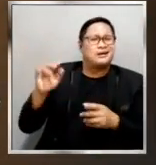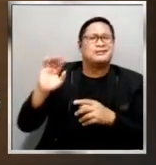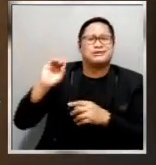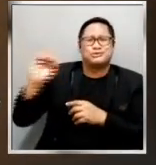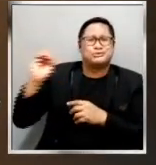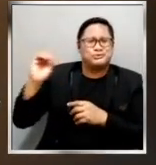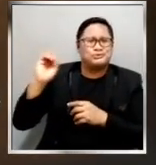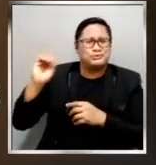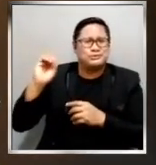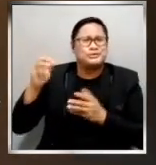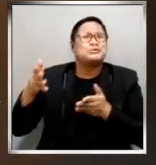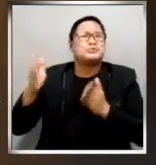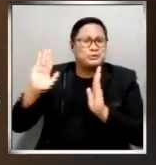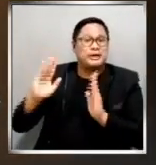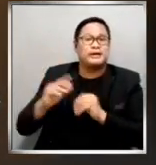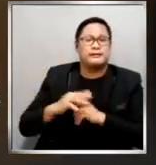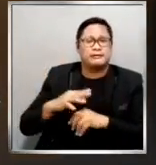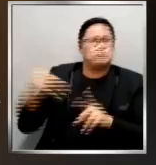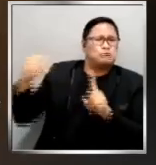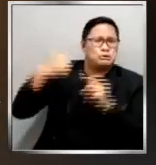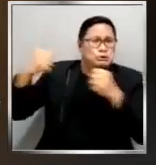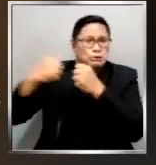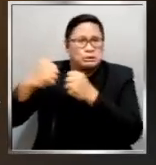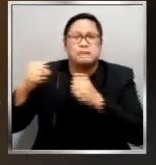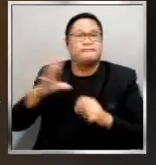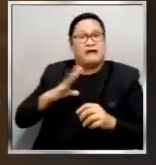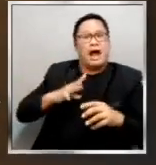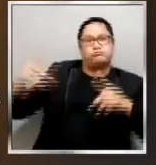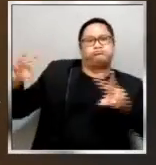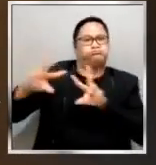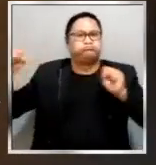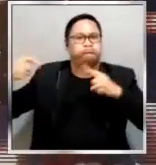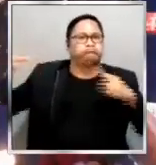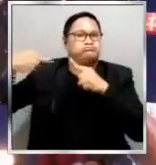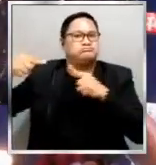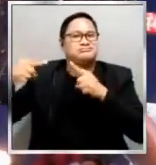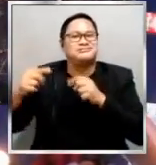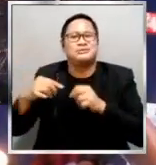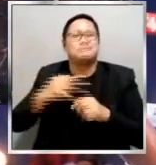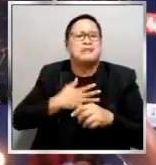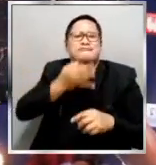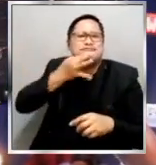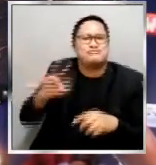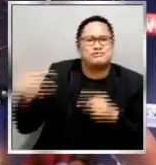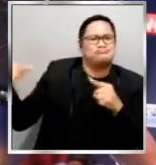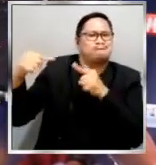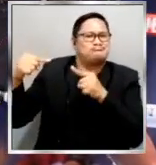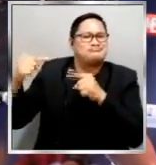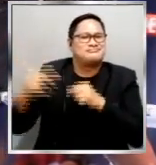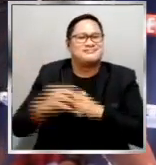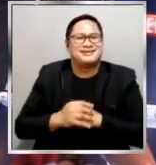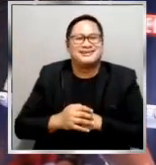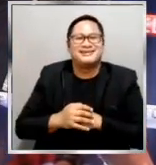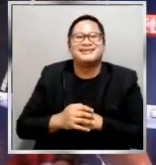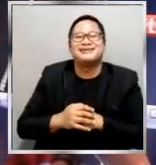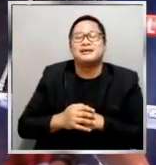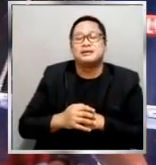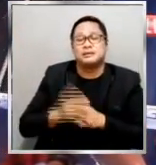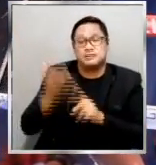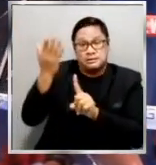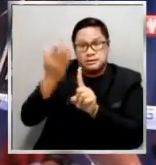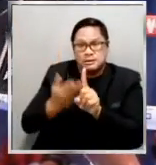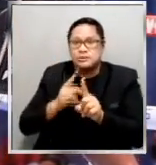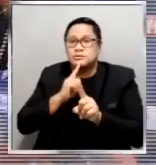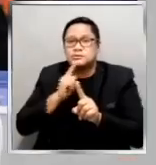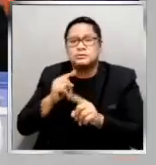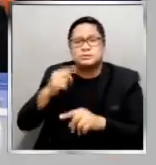ganyan pala style mo, suntukan. Sige, hindi kita ayawan, paborito ko yan. Sinasamantala lamang ng tinaguri ang angas ng Pilipinas